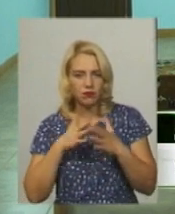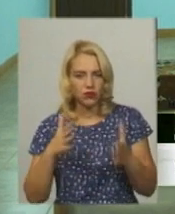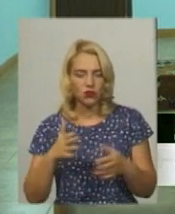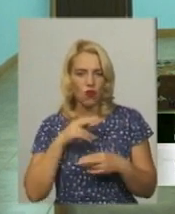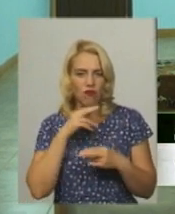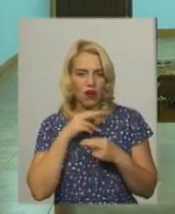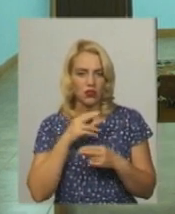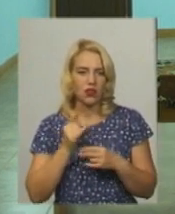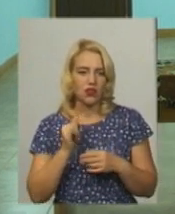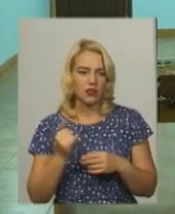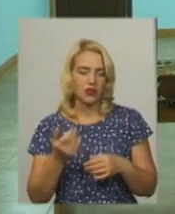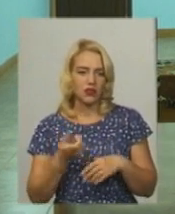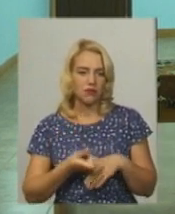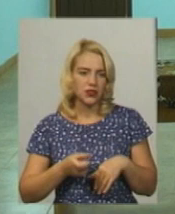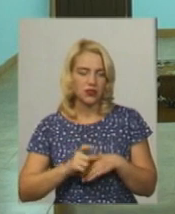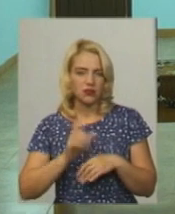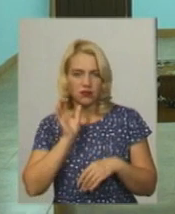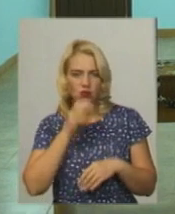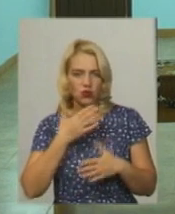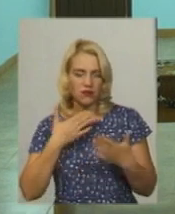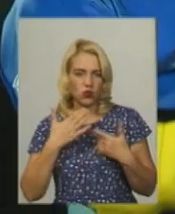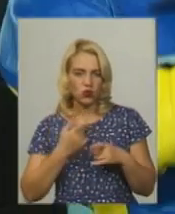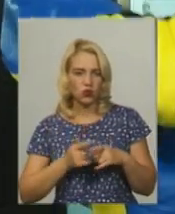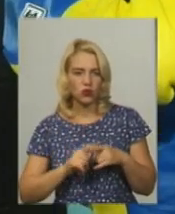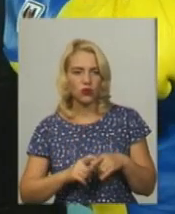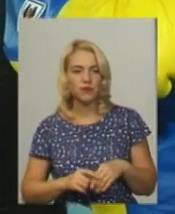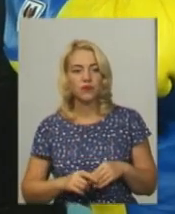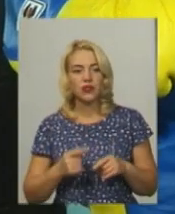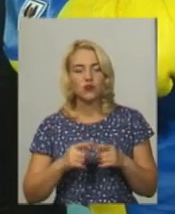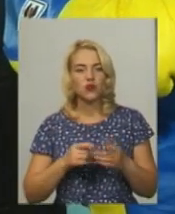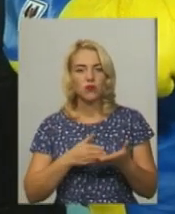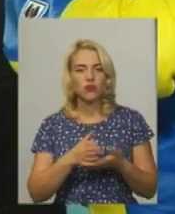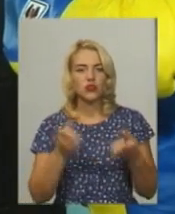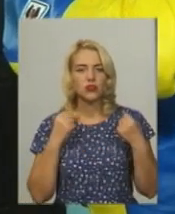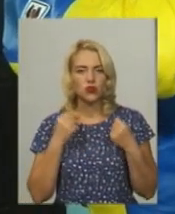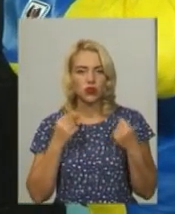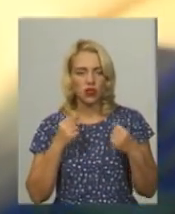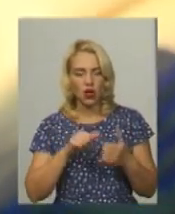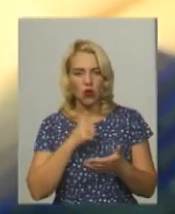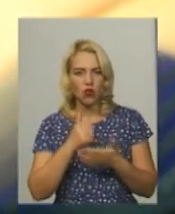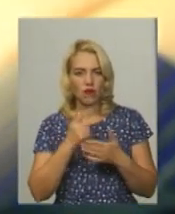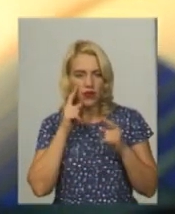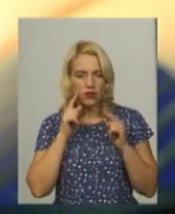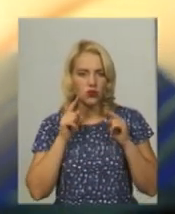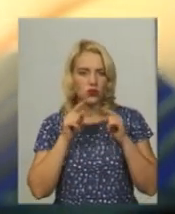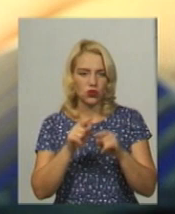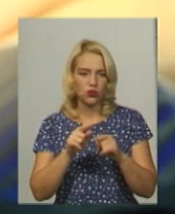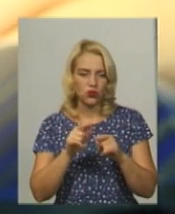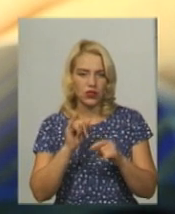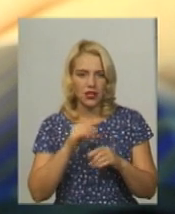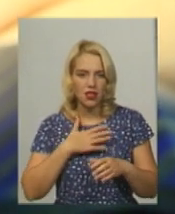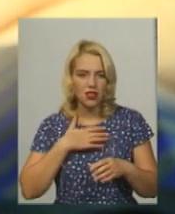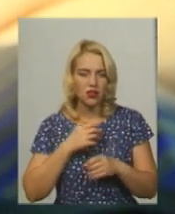уваги, більш серйозніше до цього ставитись. В цьому виді спорту головне вміти концентруватися і морально